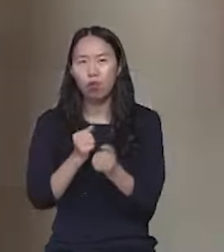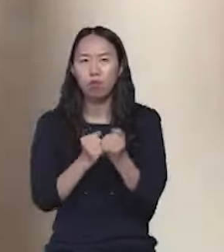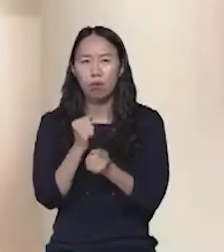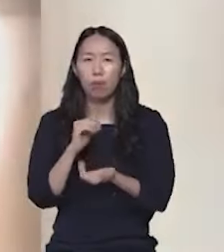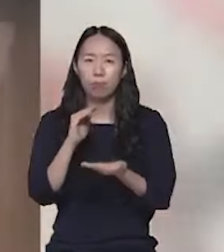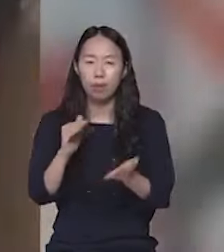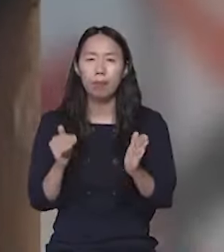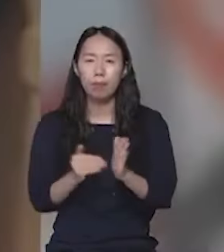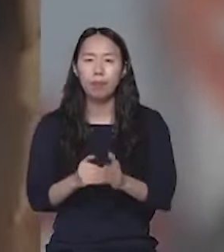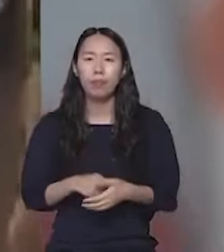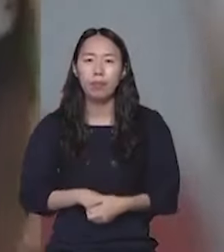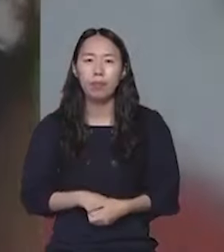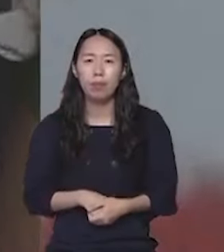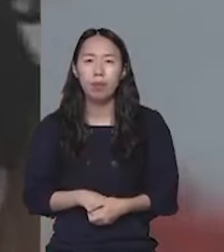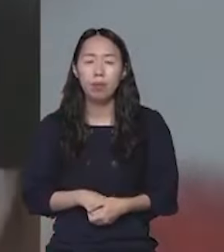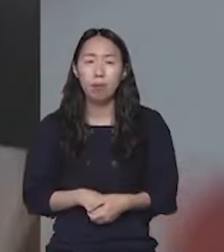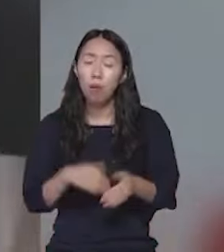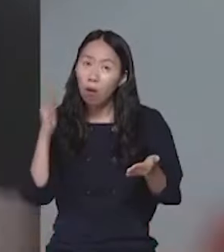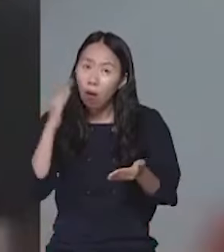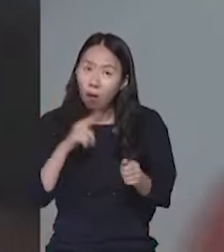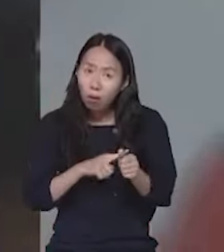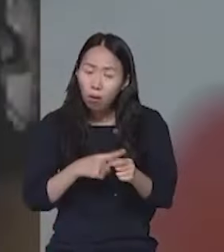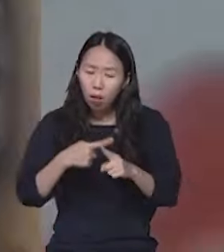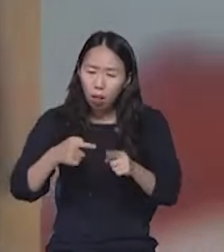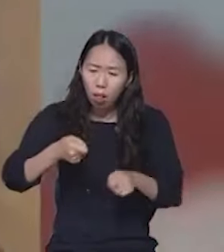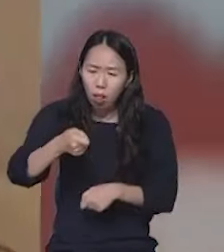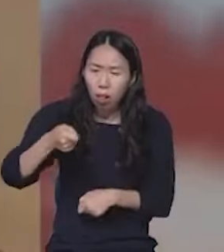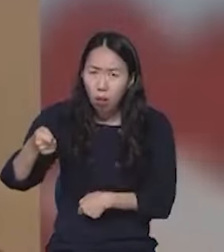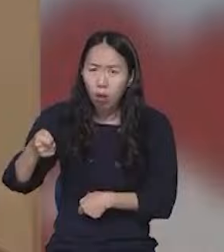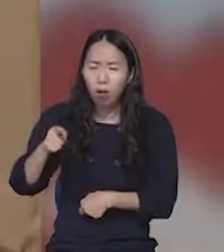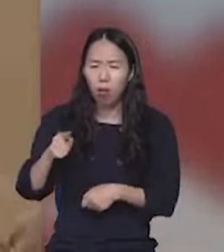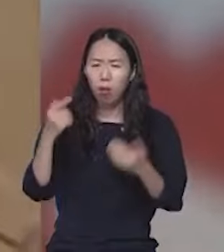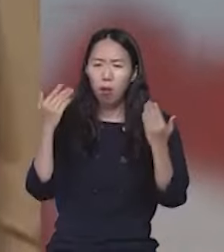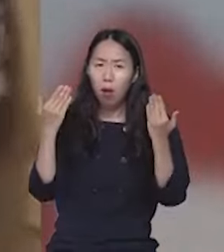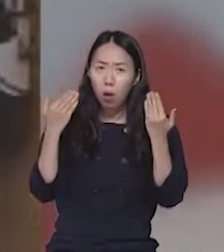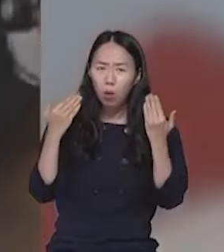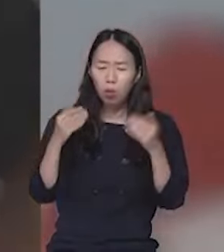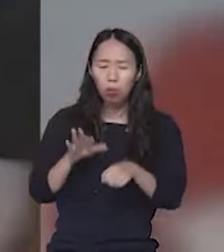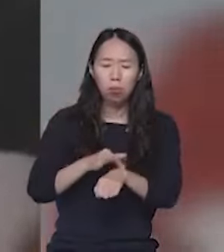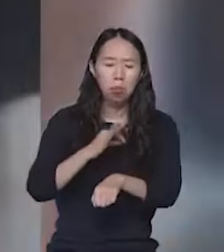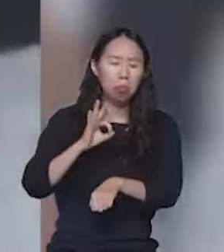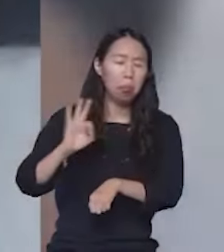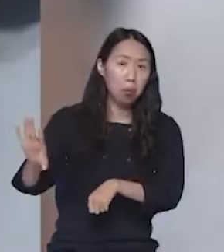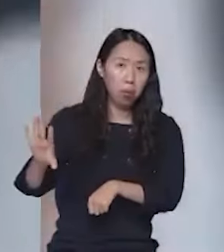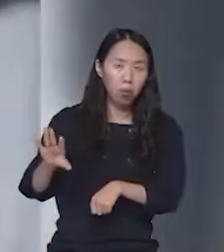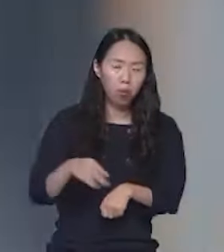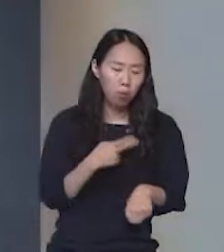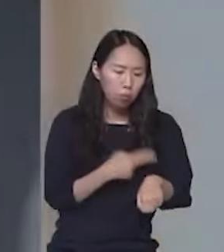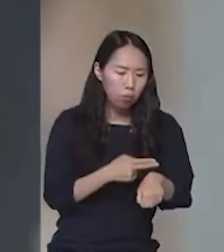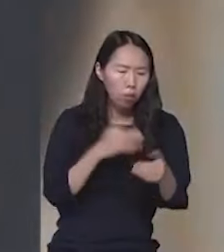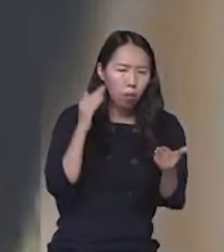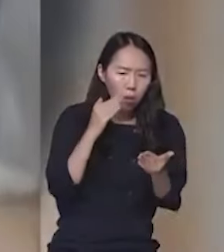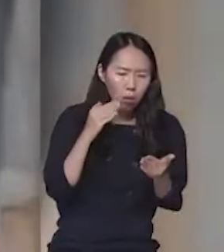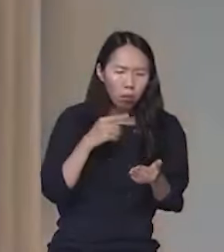해명했습니다. 학생의 흉기 난동에 학교 측이 안일하게 대응하면서 교사와 학생